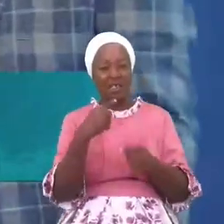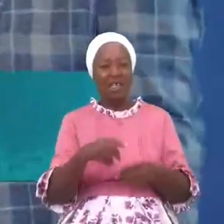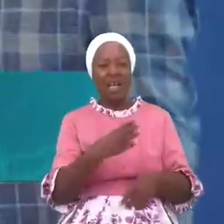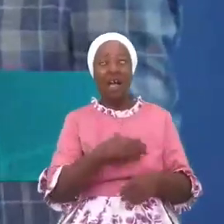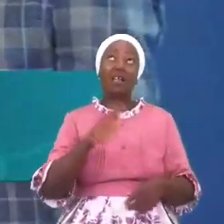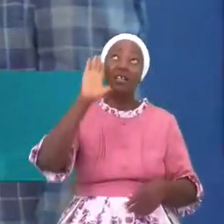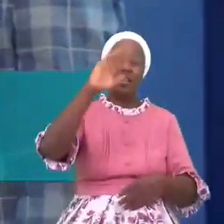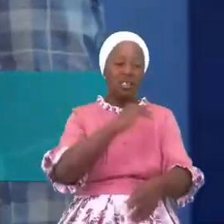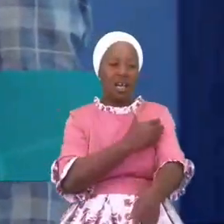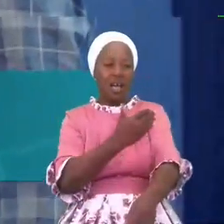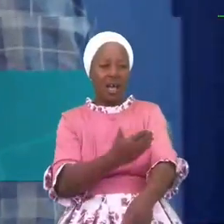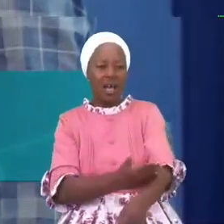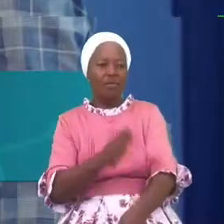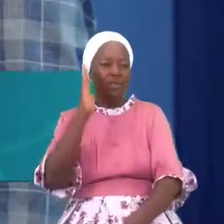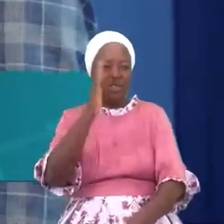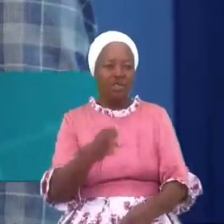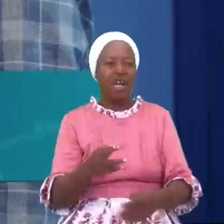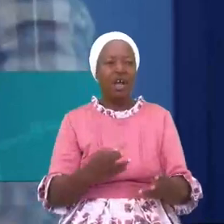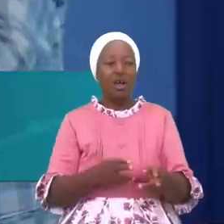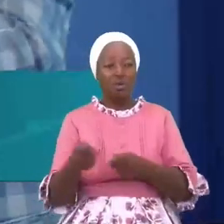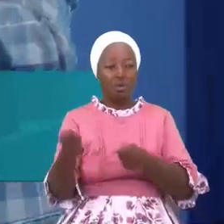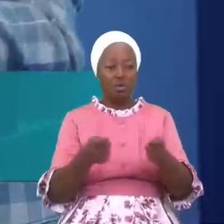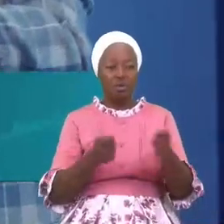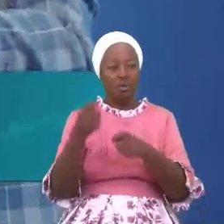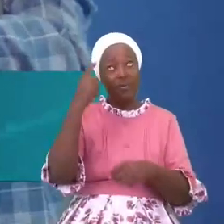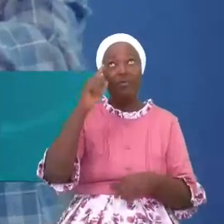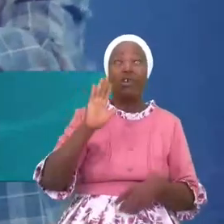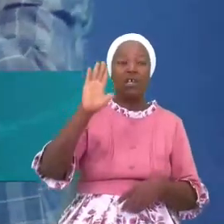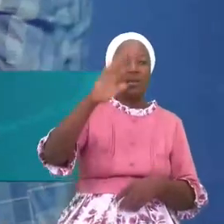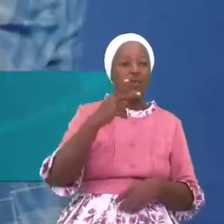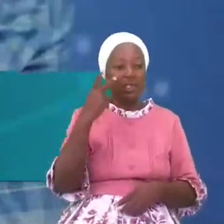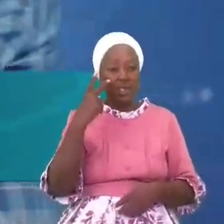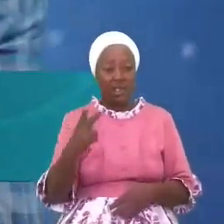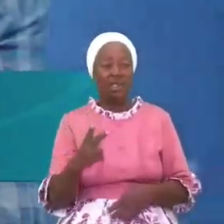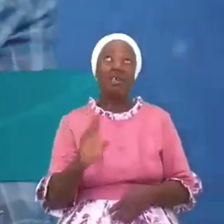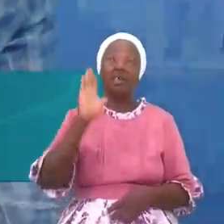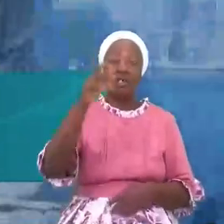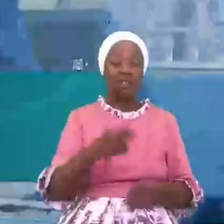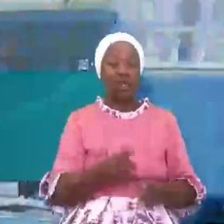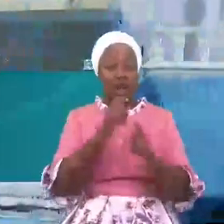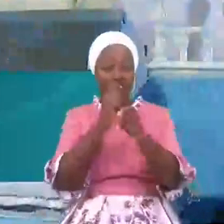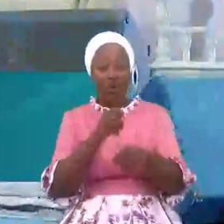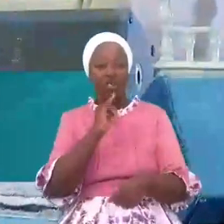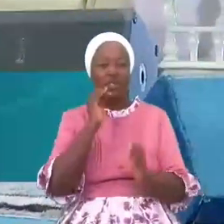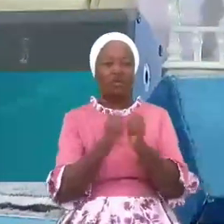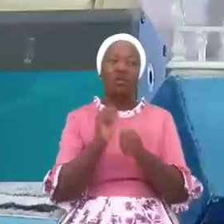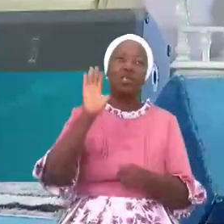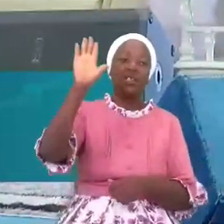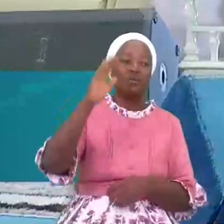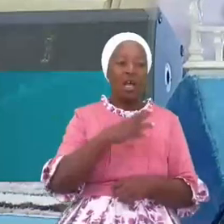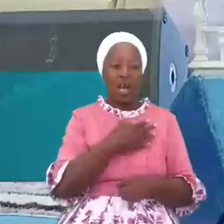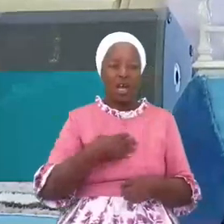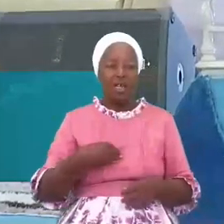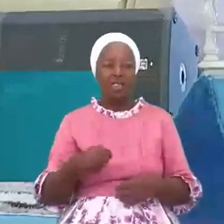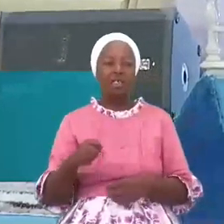Et de son bras, il commande. Voici le salaire est avec lui. Et les